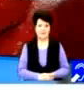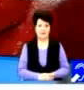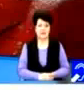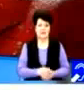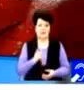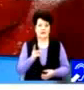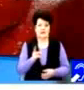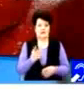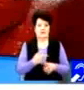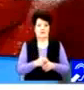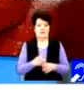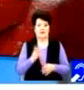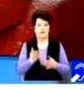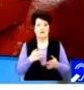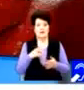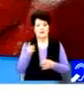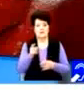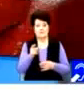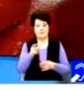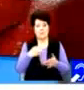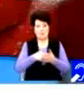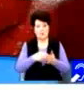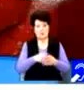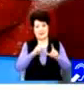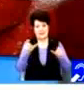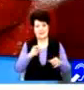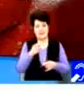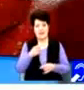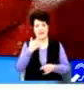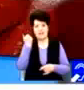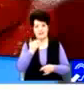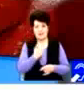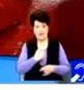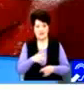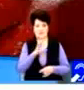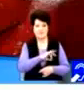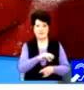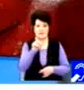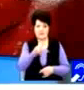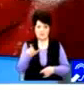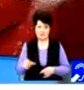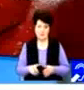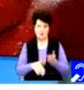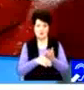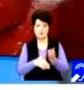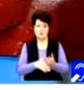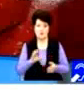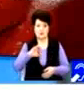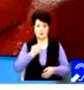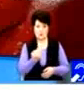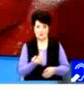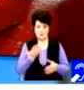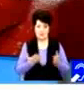cozi interminabile la unitățile poștale din Italia guvernul a introdus așa numitul venit al cetățeanului un ajutor social pentru cei care